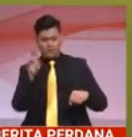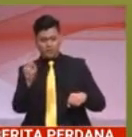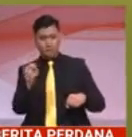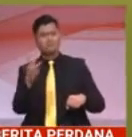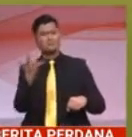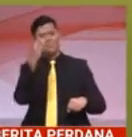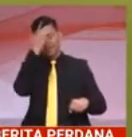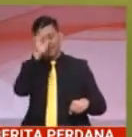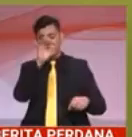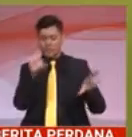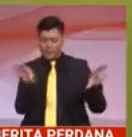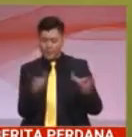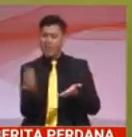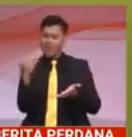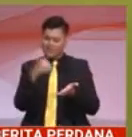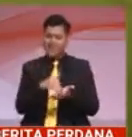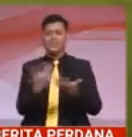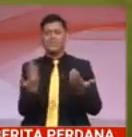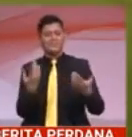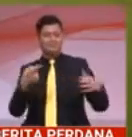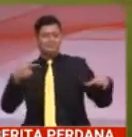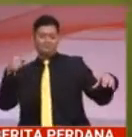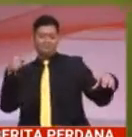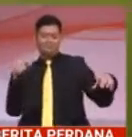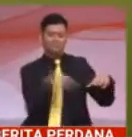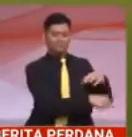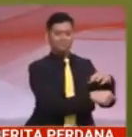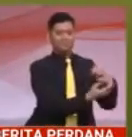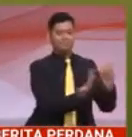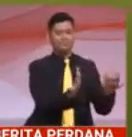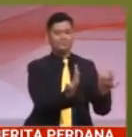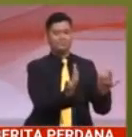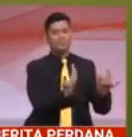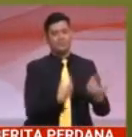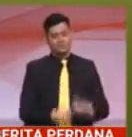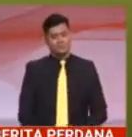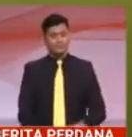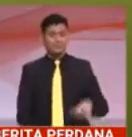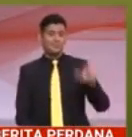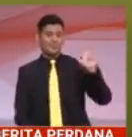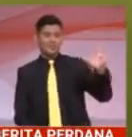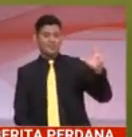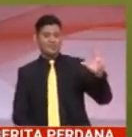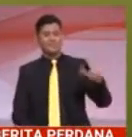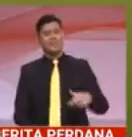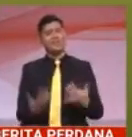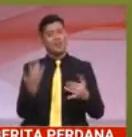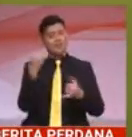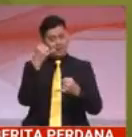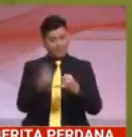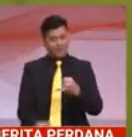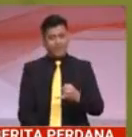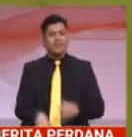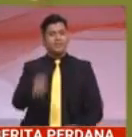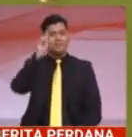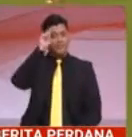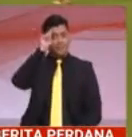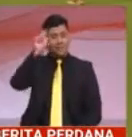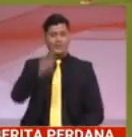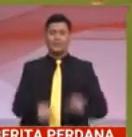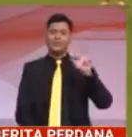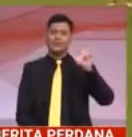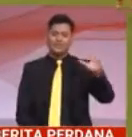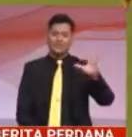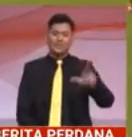membaca kesilapan komunikasi pertahanan dan penjaga gol Kelantan United untuk gol ketiga Terengganu 2. Muhammad Syafawi tewas